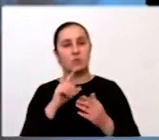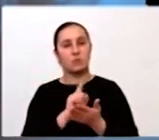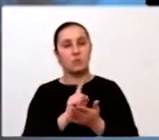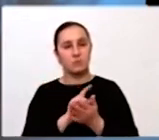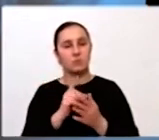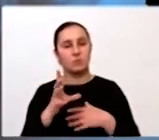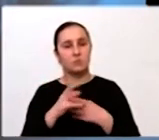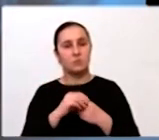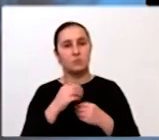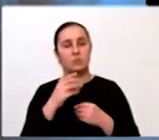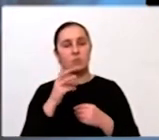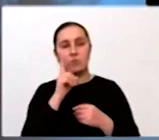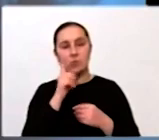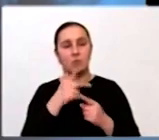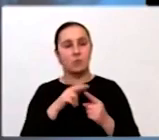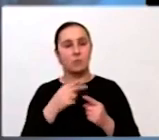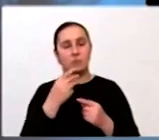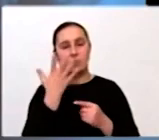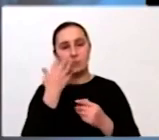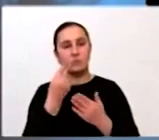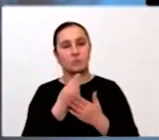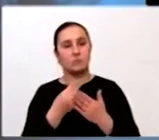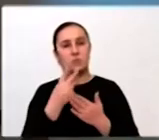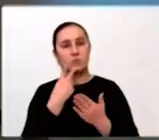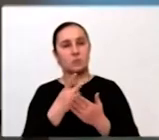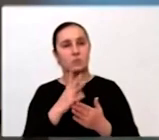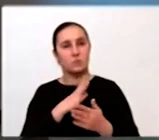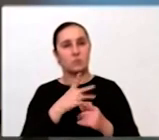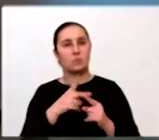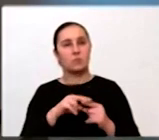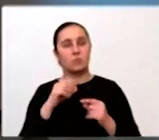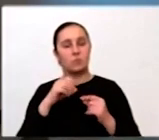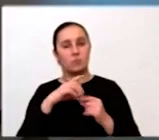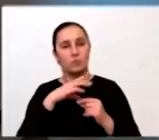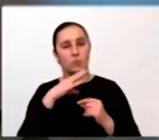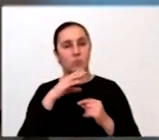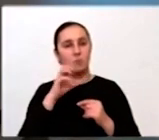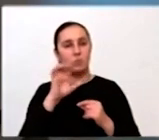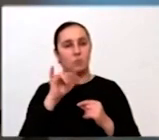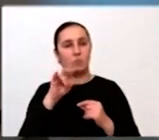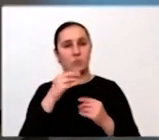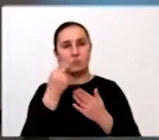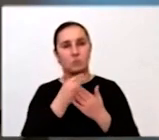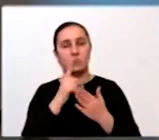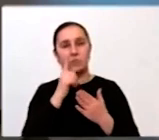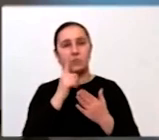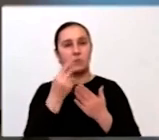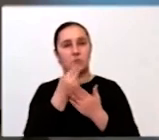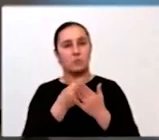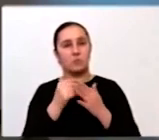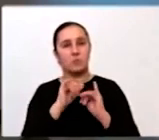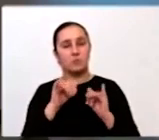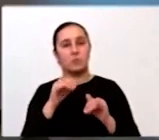mashg'ulotda biz sizlar bilan mo'yqalam orqali rasm chizishni ko'rib chiqqan edik. Demak, bulutlarni mo'yqalam orqali yaratib